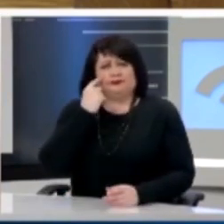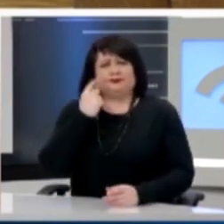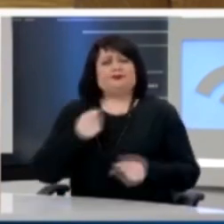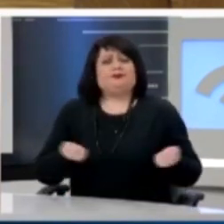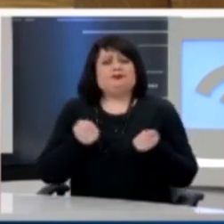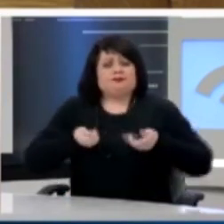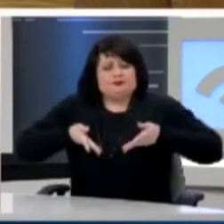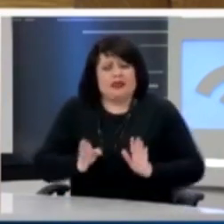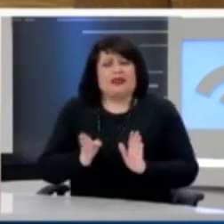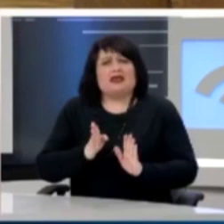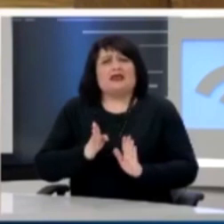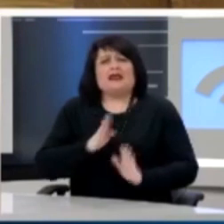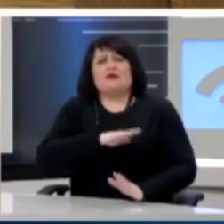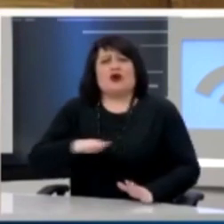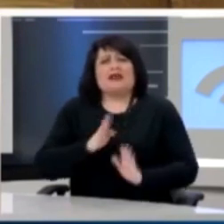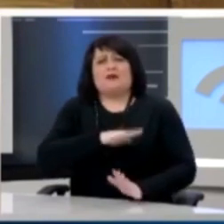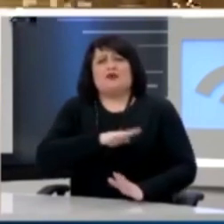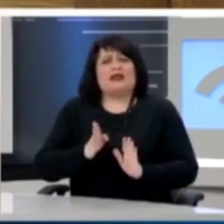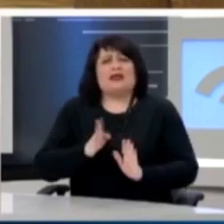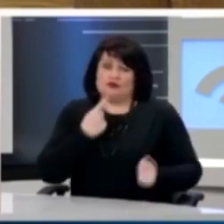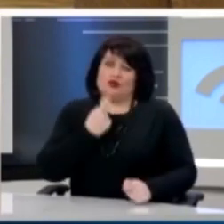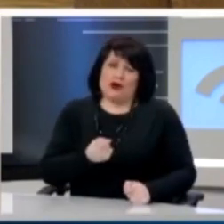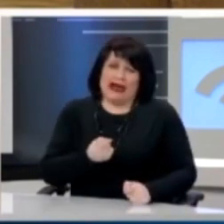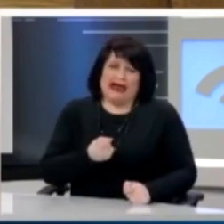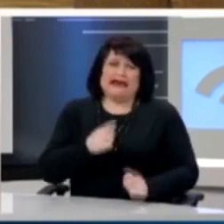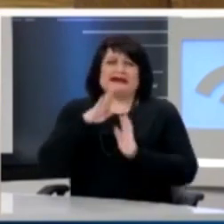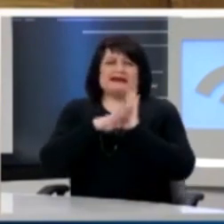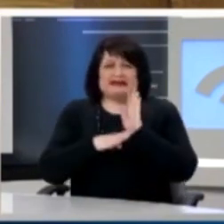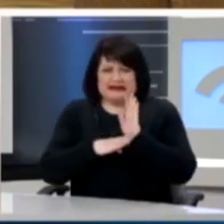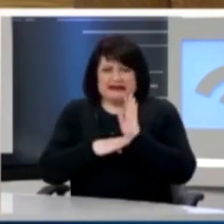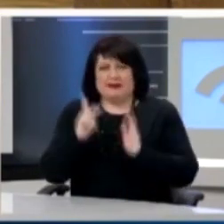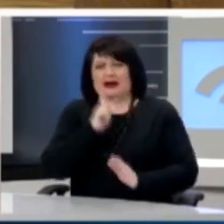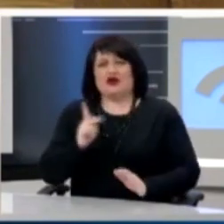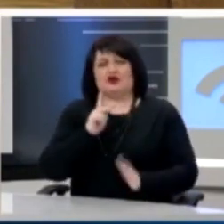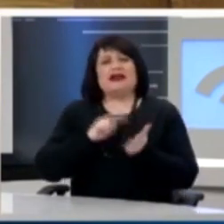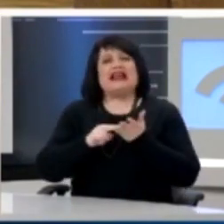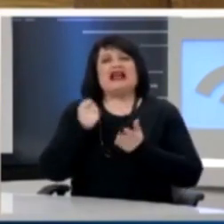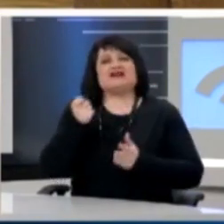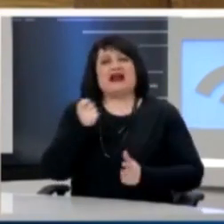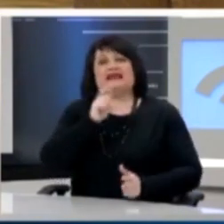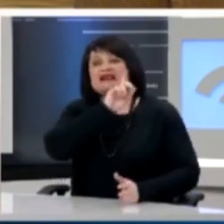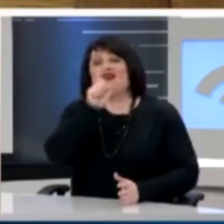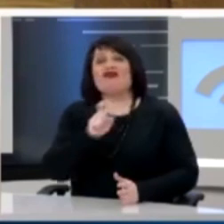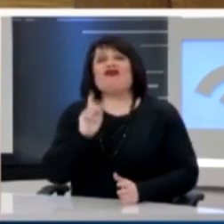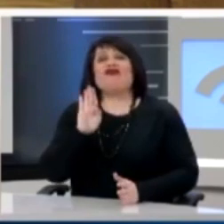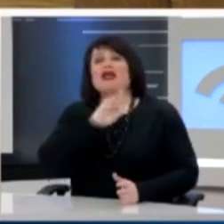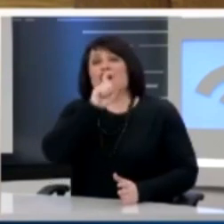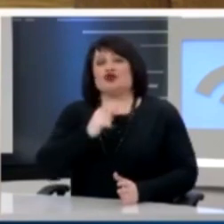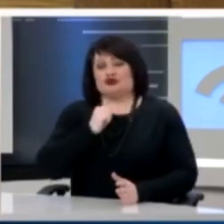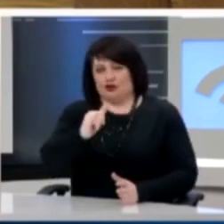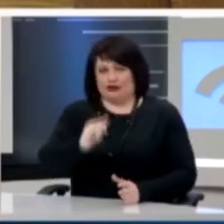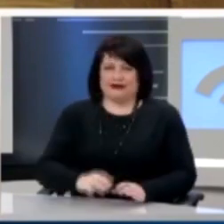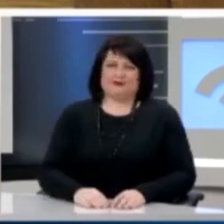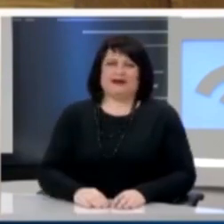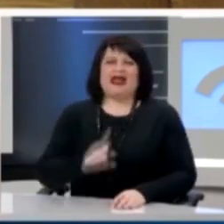δημογραφικές εξελίξεις σε σχέση δήθεν τη βιωσιμότητα του συστήματος κοινωνικής ασφάλισης. Σε πρόσφατη μελέτη